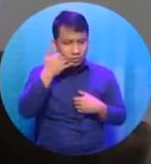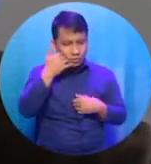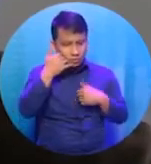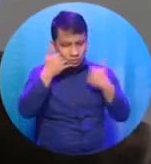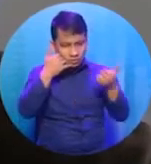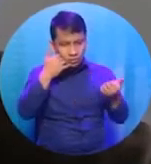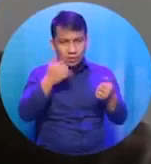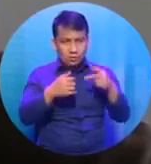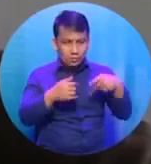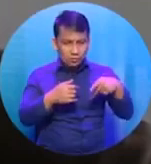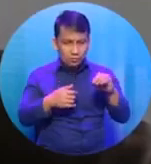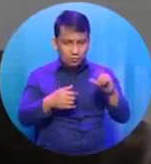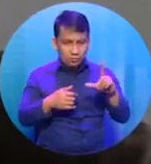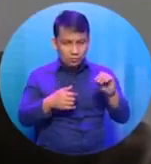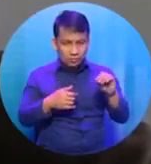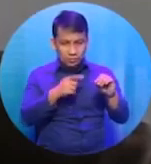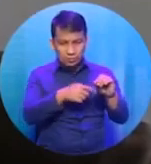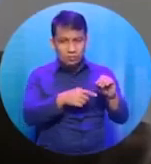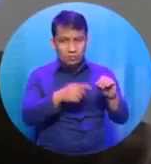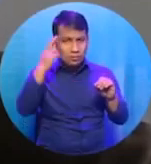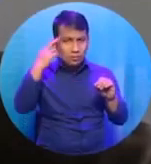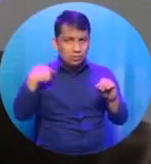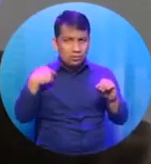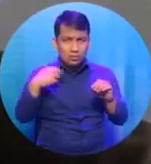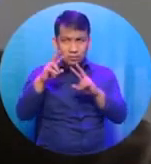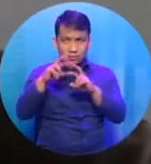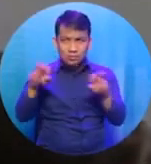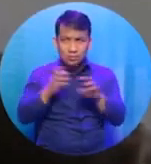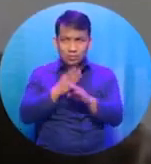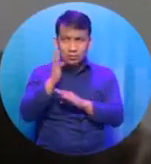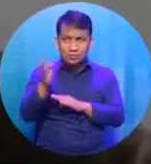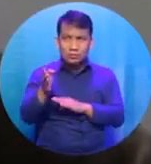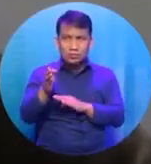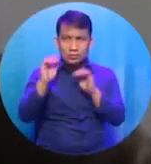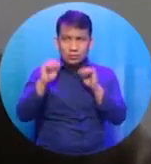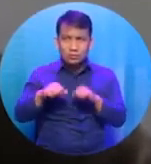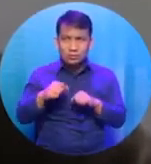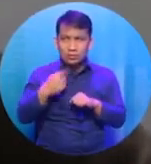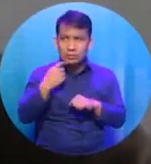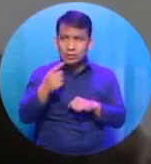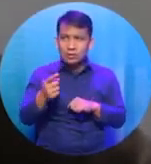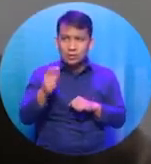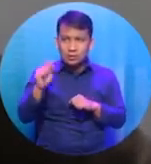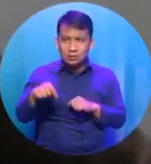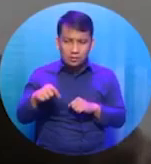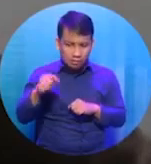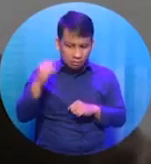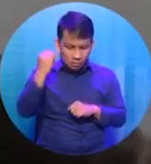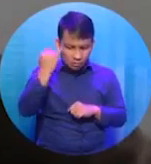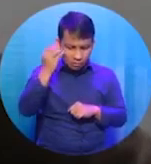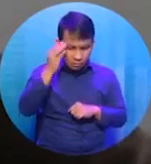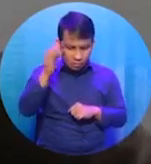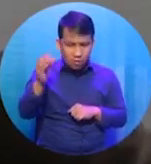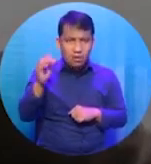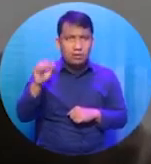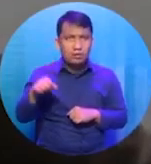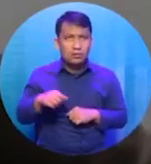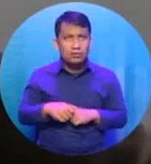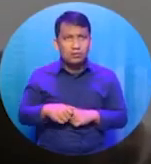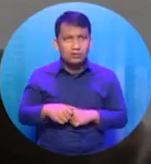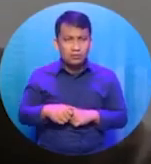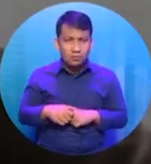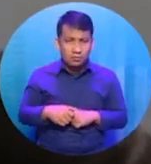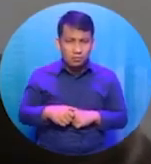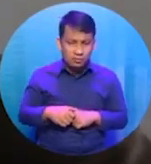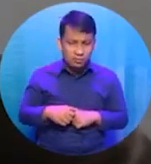tinawagan ko po yung polo ng Riyadh mismo kasi nag-research po ako kung sino yung pwedeng matawagan doon. Si Mr. Henry Chanero po, yun po yung